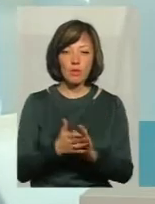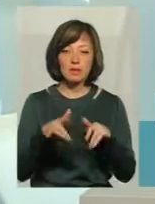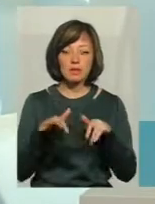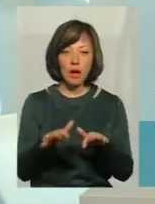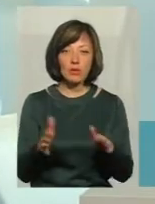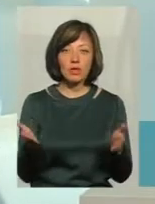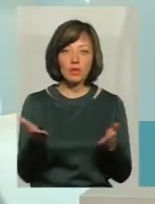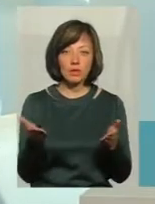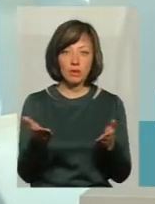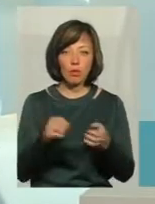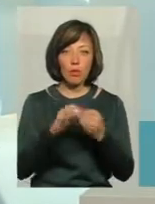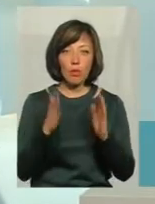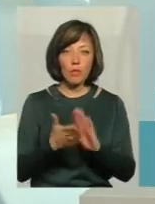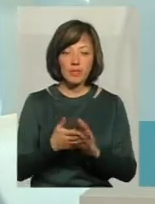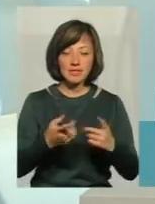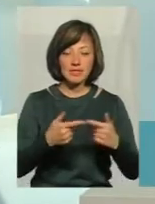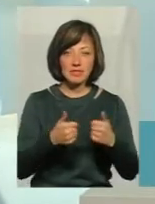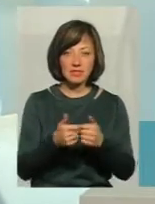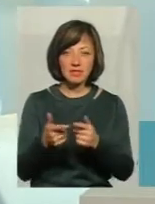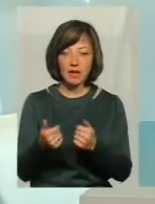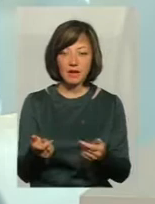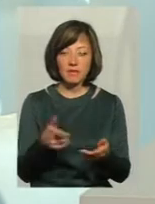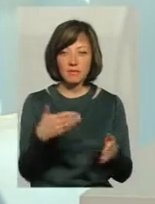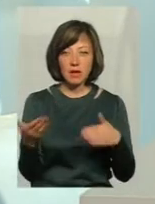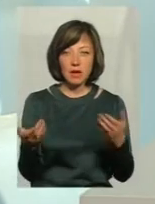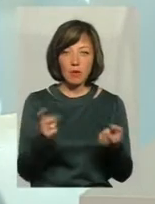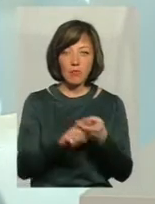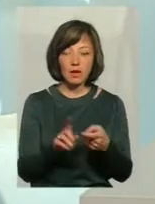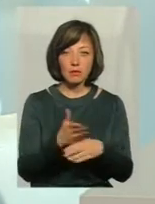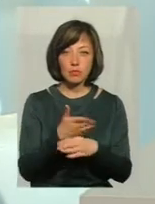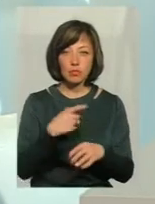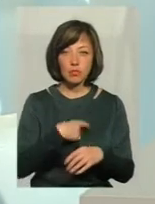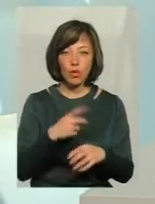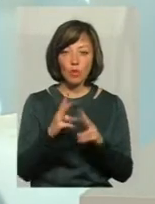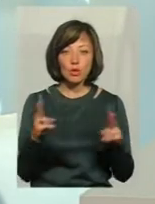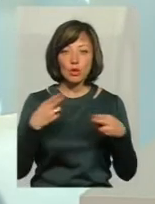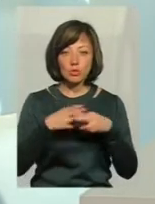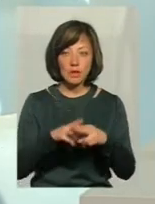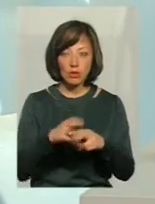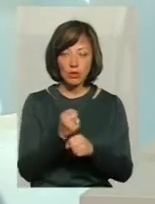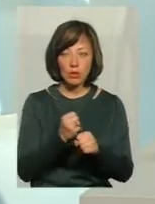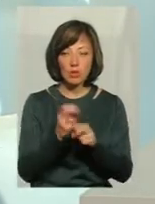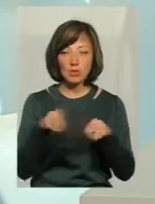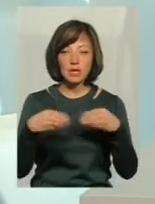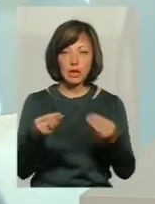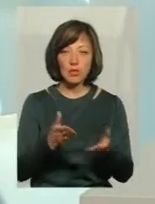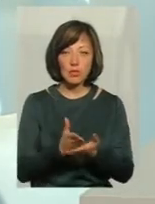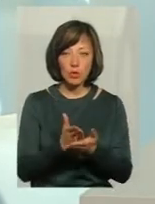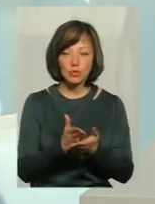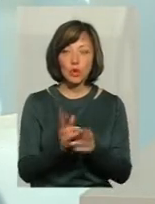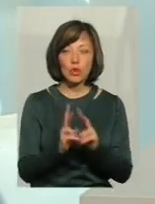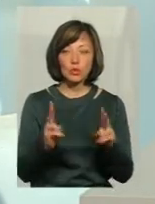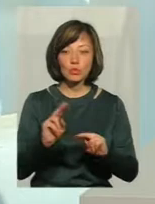заходів, комплекс сфер, взаємопов'язаних між собою. Скажімо, хтось розробляє технології, хтось надає послуги,